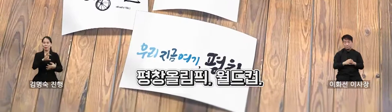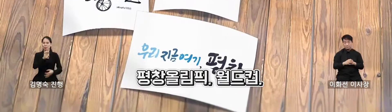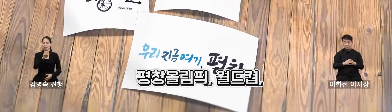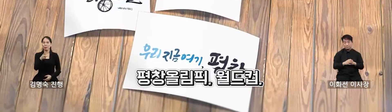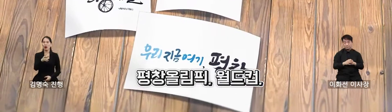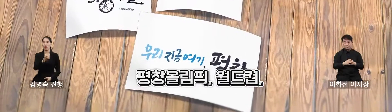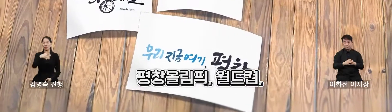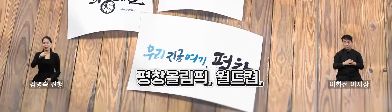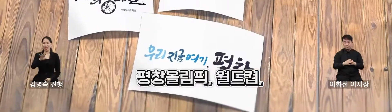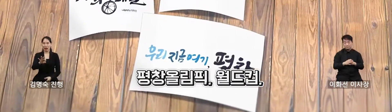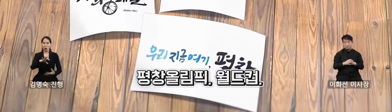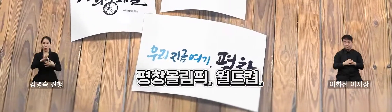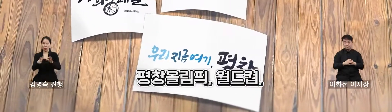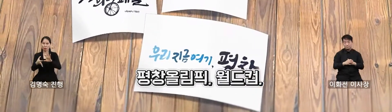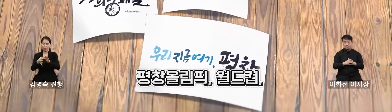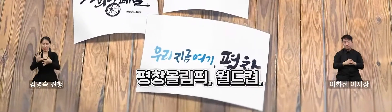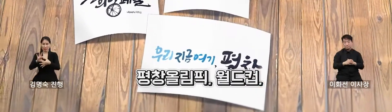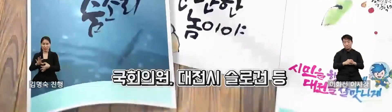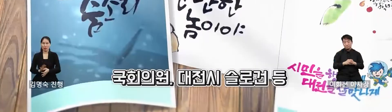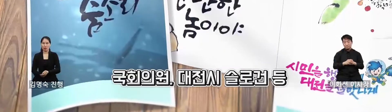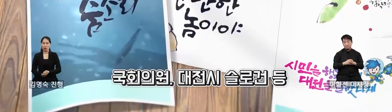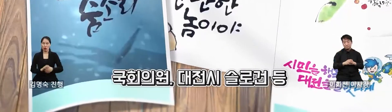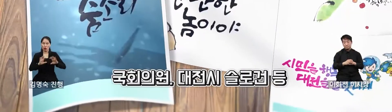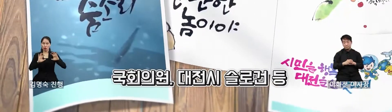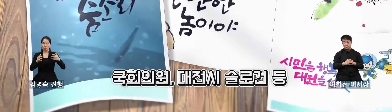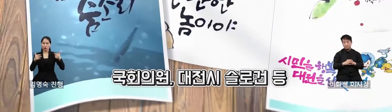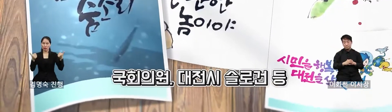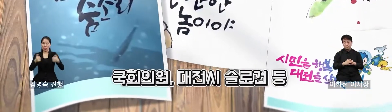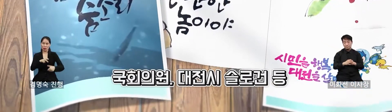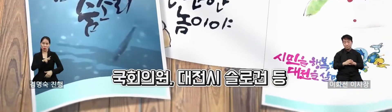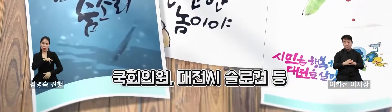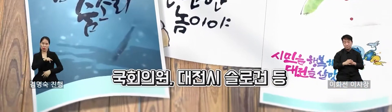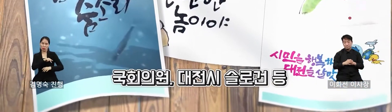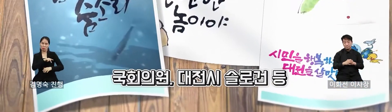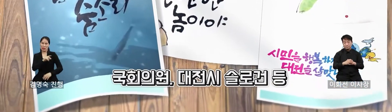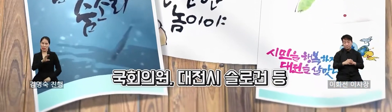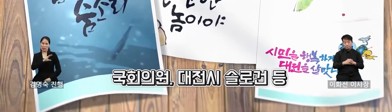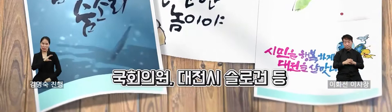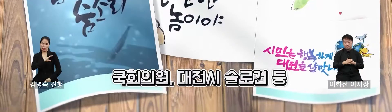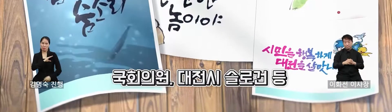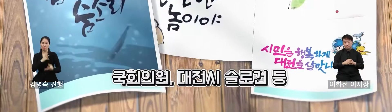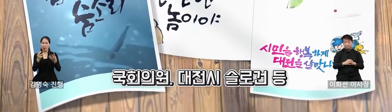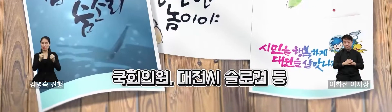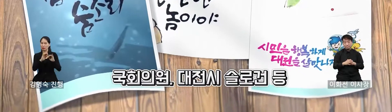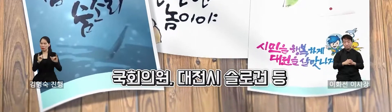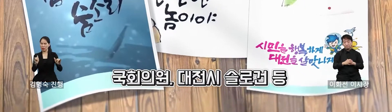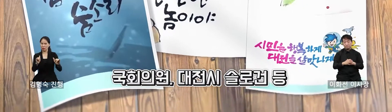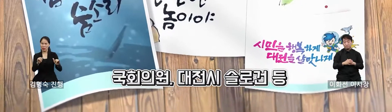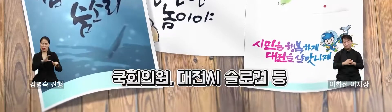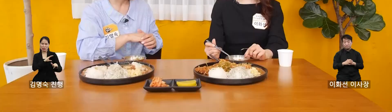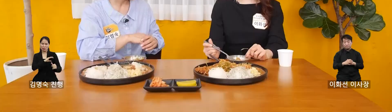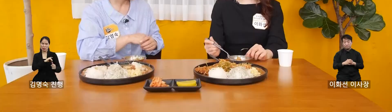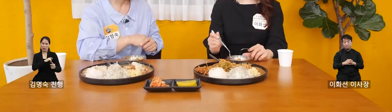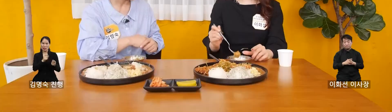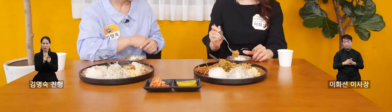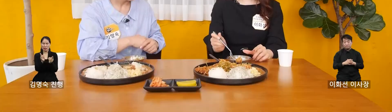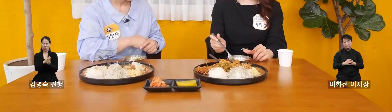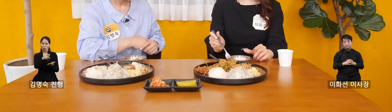뭐 심지어는 뭐 국회의원들도 우리 그 많은 분들 성함도 다